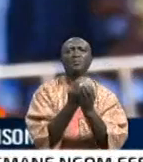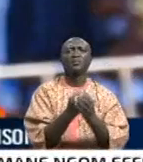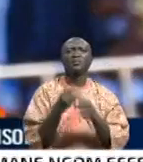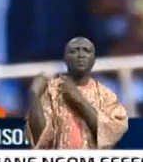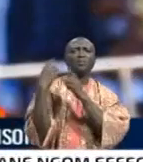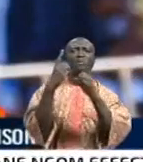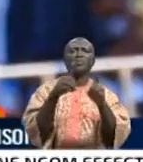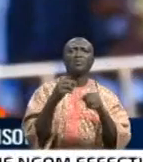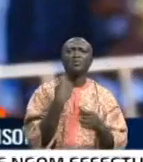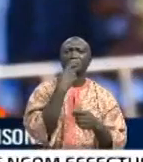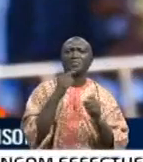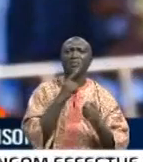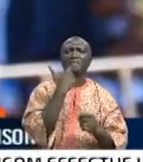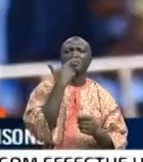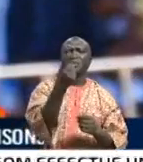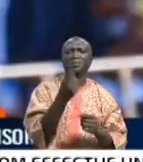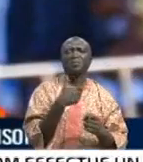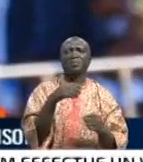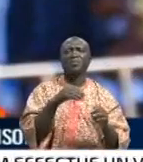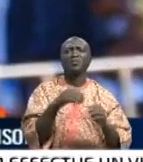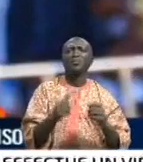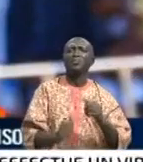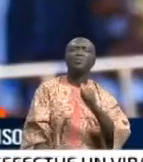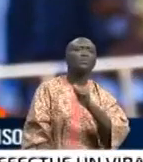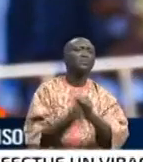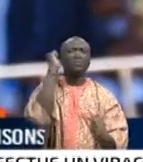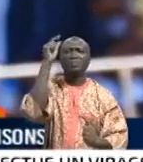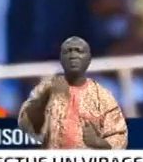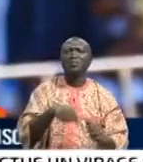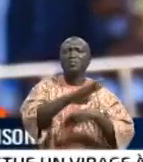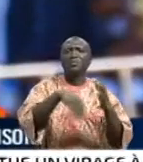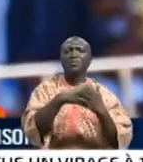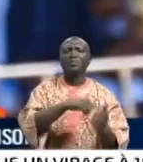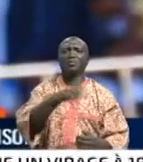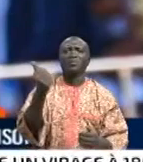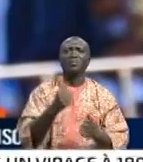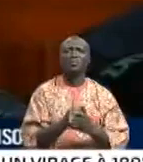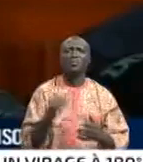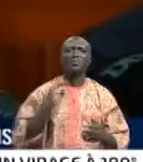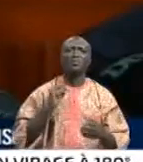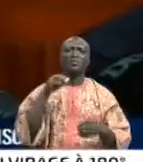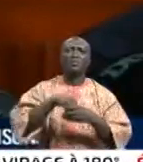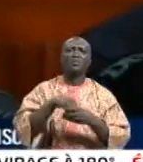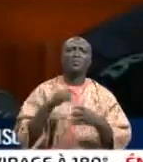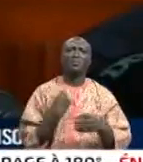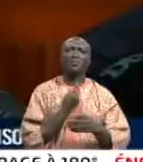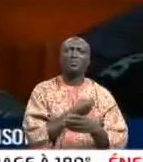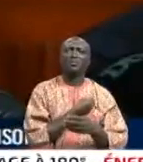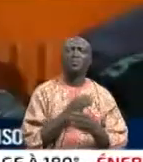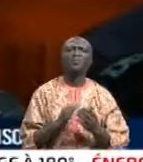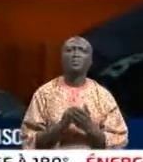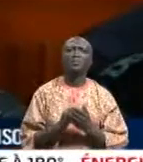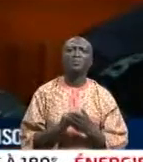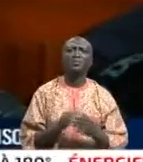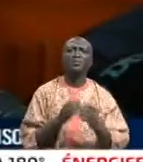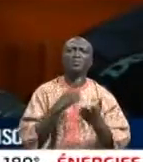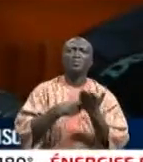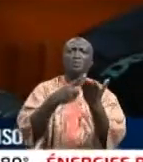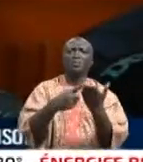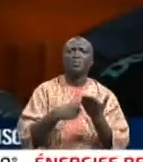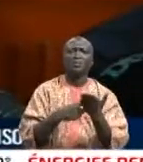là car toujours ouvert la première puisque tout autre je pense à mon avis et nous même dans nos discussions son message c'était toujours